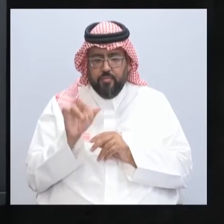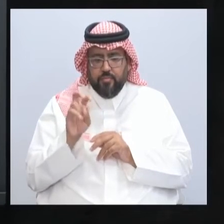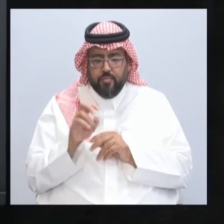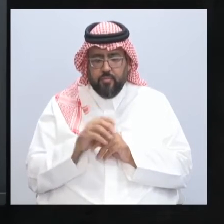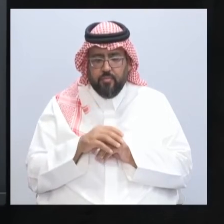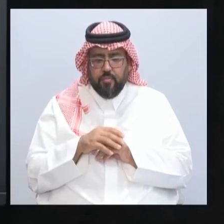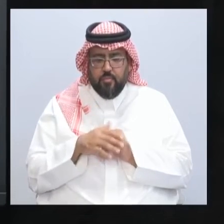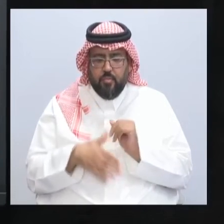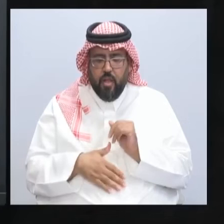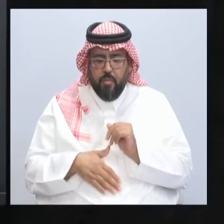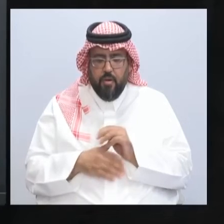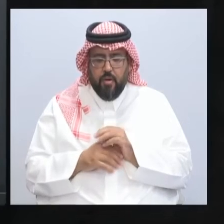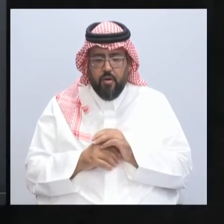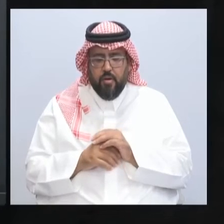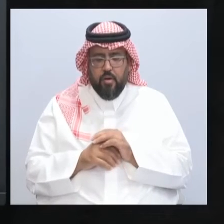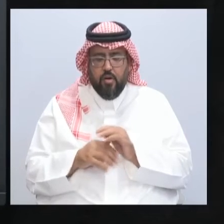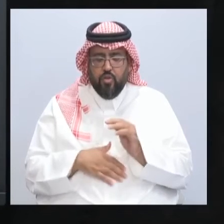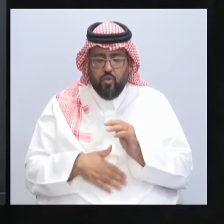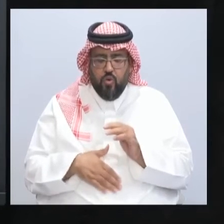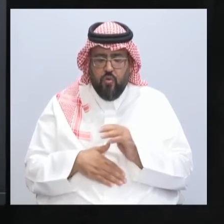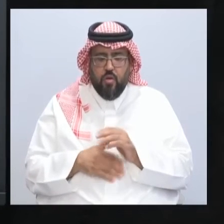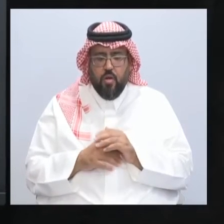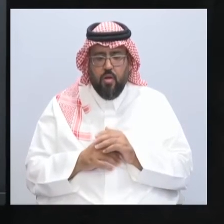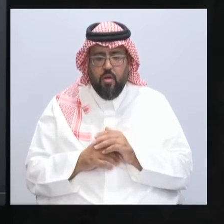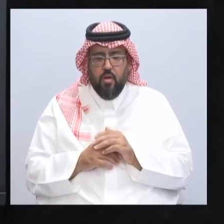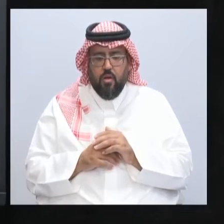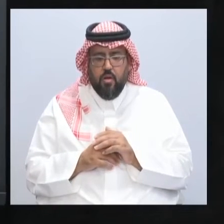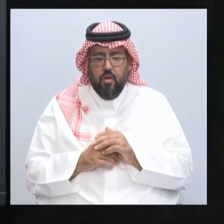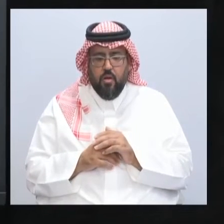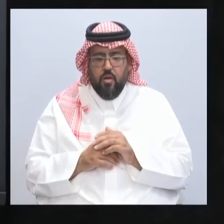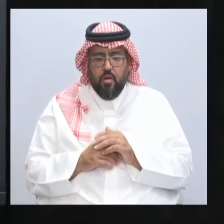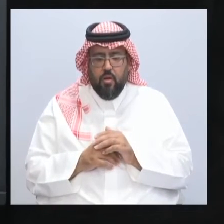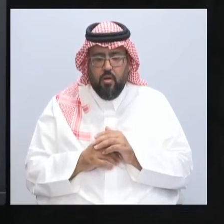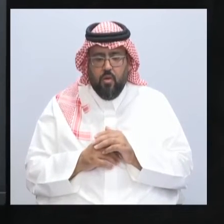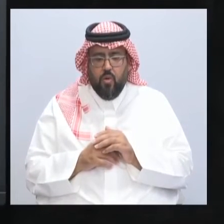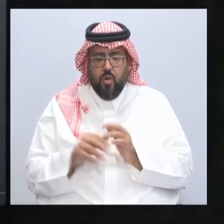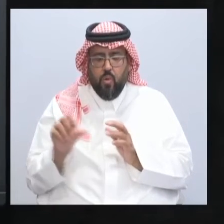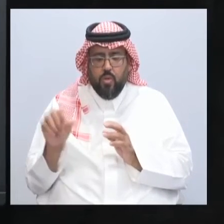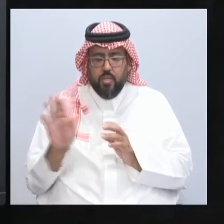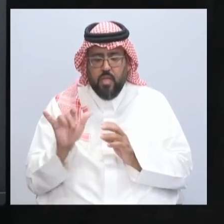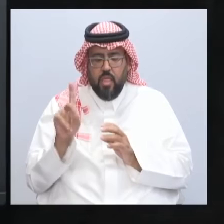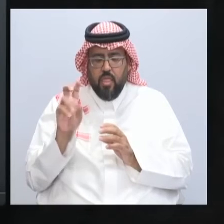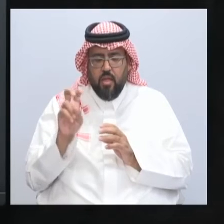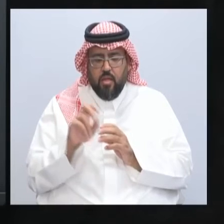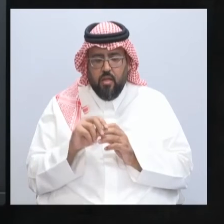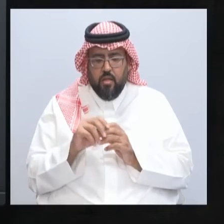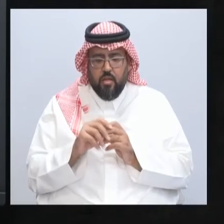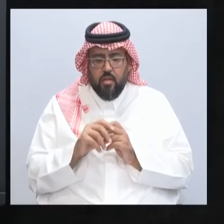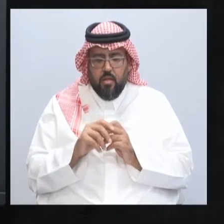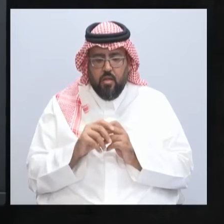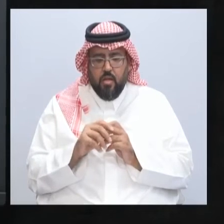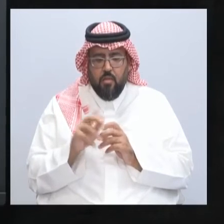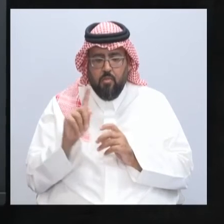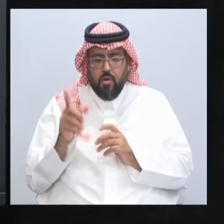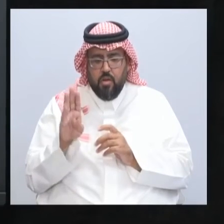باطن الارض جوفيه وفي صخور وسيطه وفي صخور